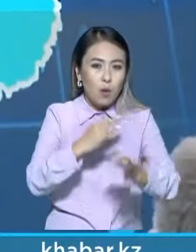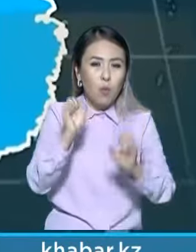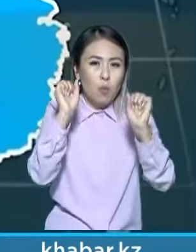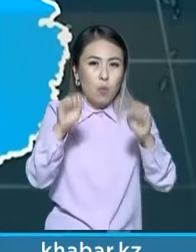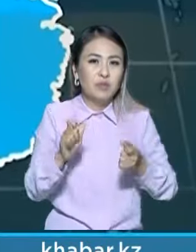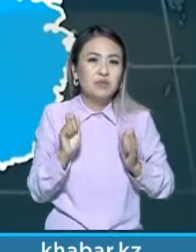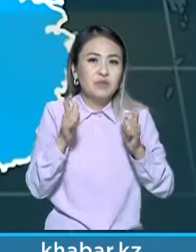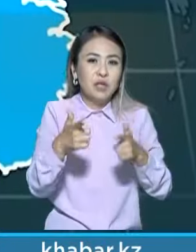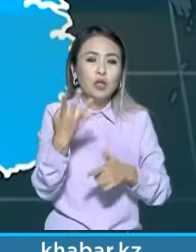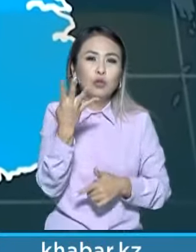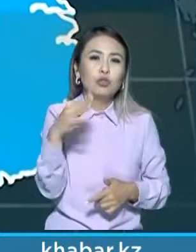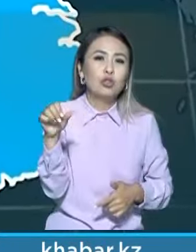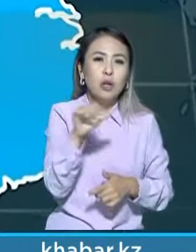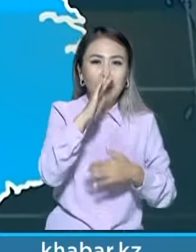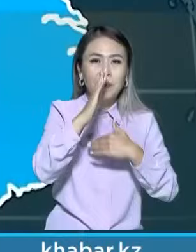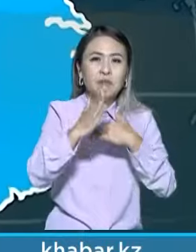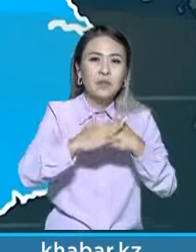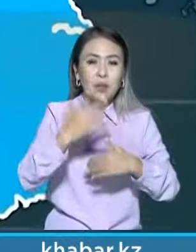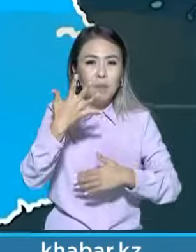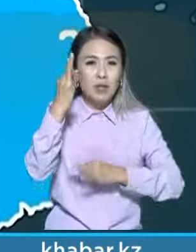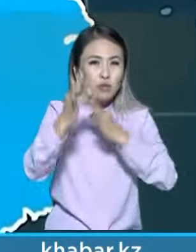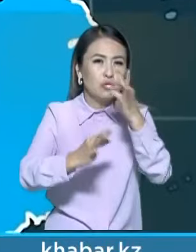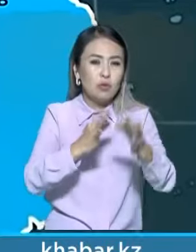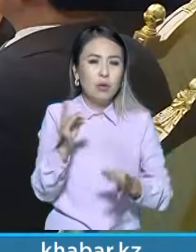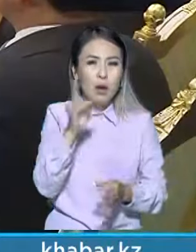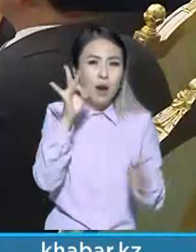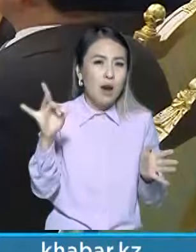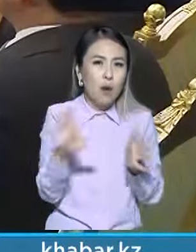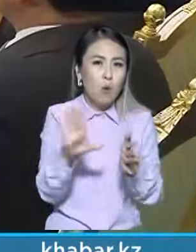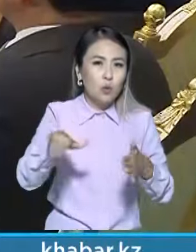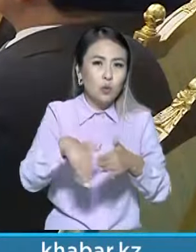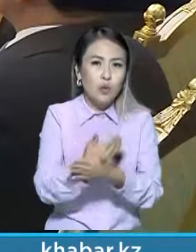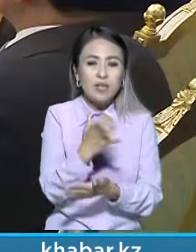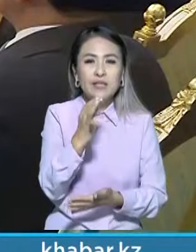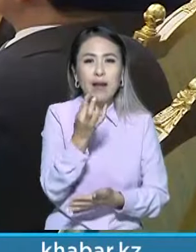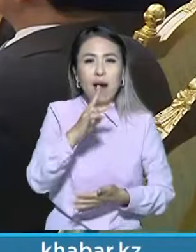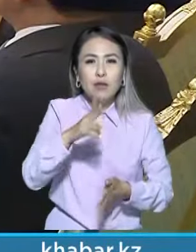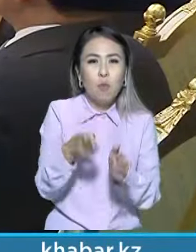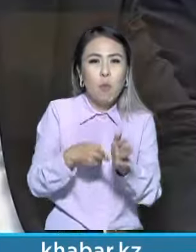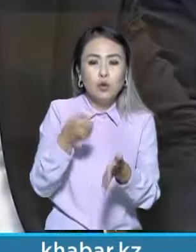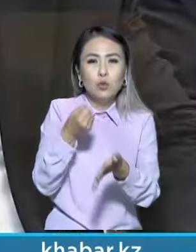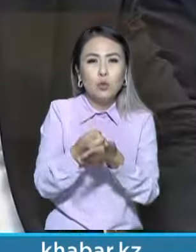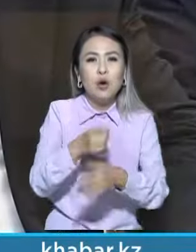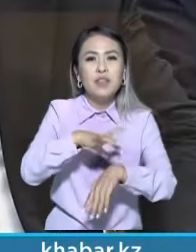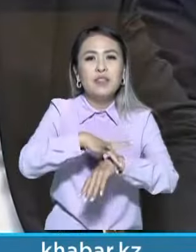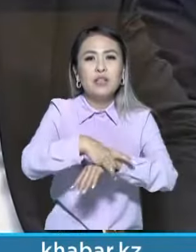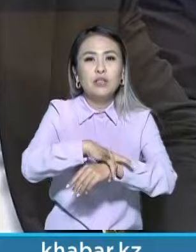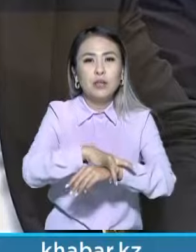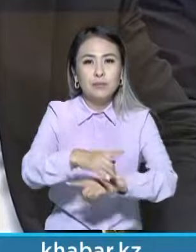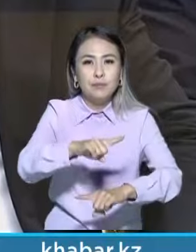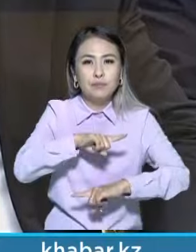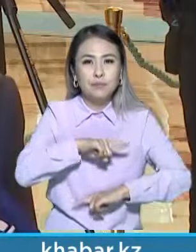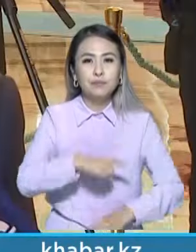мүмкіндік береді. 4,5 мың шақырым жолды 5 тәулікте еңсеру жаңа рекордтық меже. Бүгін Сияннан шыққан пойыз Ташкентке келді. Біз